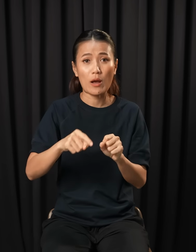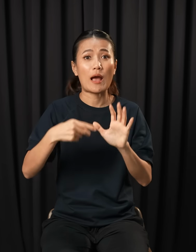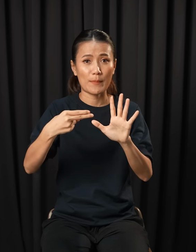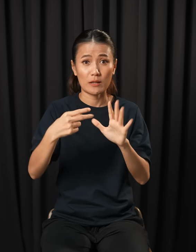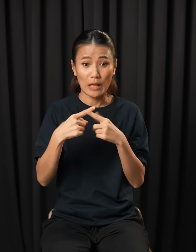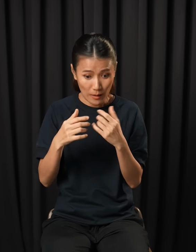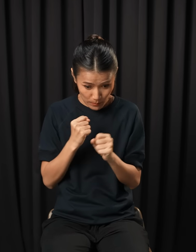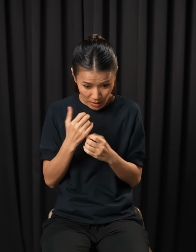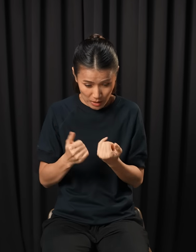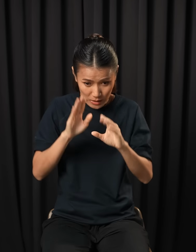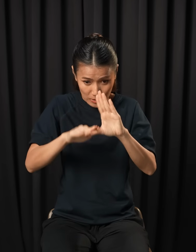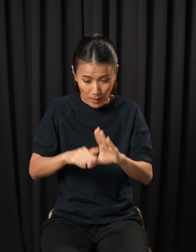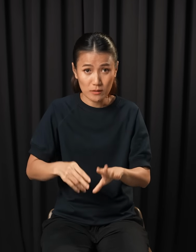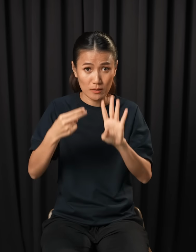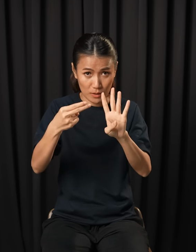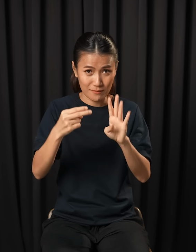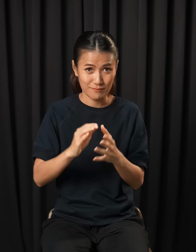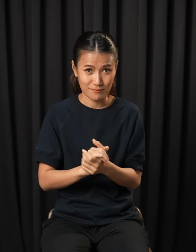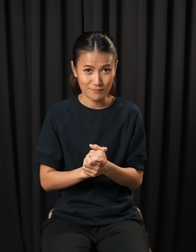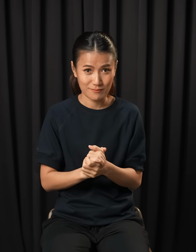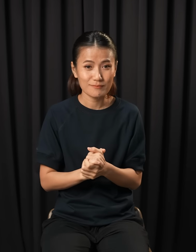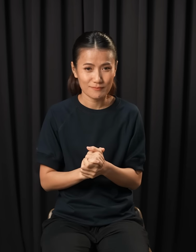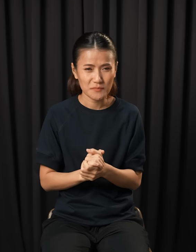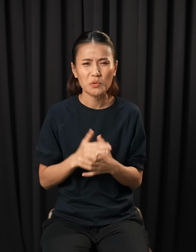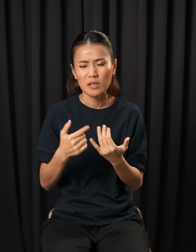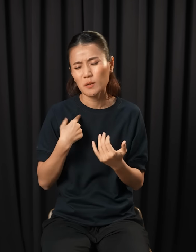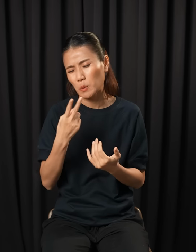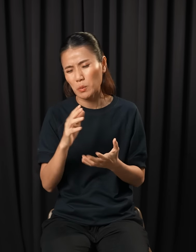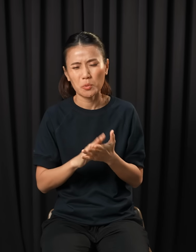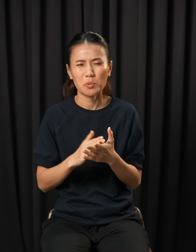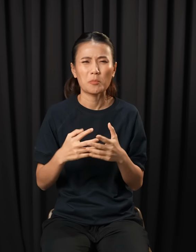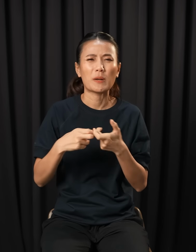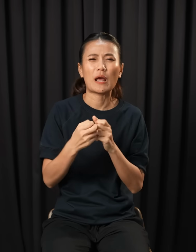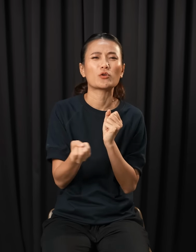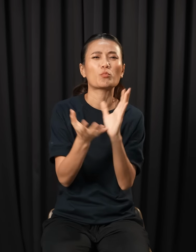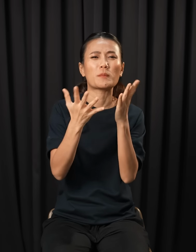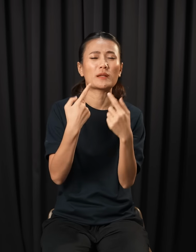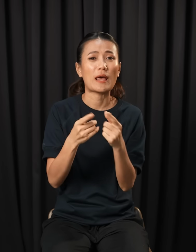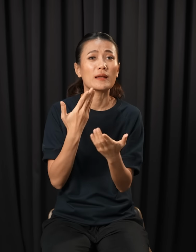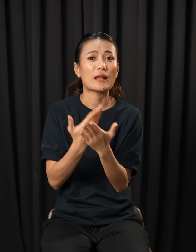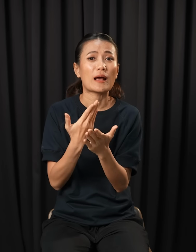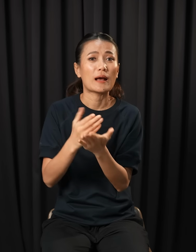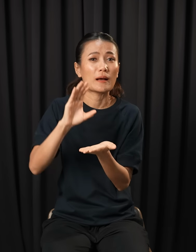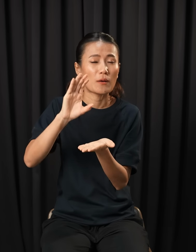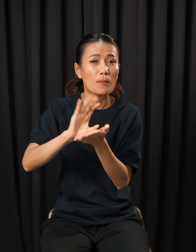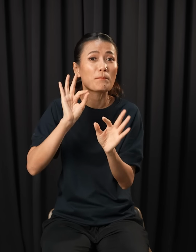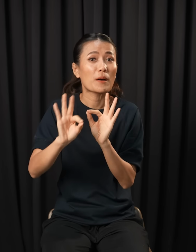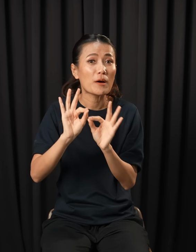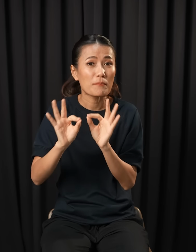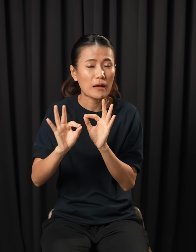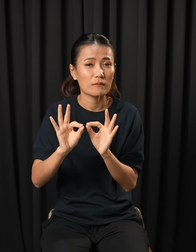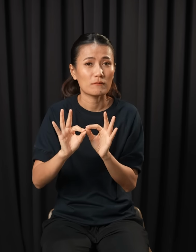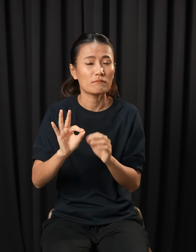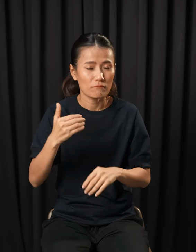ที่มีลักษณะคล้ายๆกับเราเนาะก็อยู่ที่ประมาณ50,000ตอนนี้แต่ว่าปีนี้ที่ผ่านมาสมัครมาก็40,000แล้วเพราะฉะนั้นตัวเลขเนี่ยผมคิดว่ามันไม่ได้กระทบ